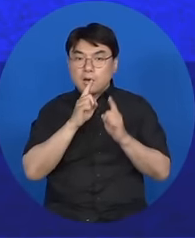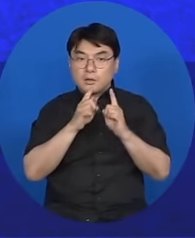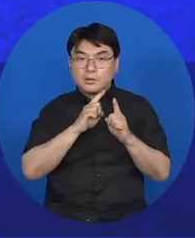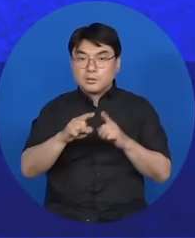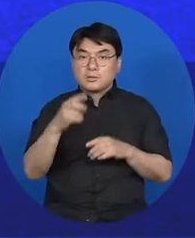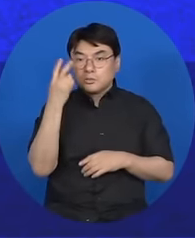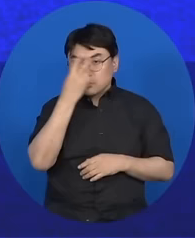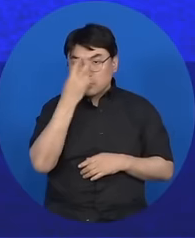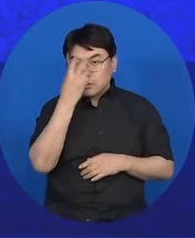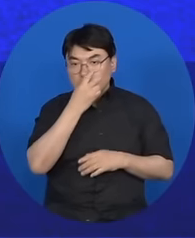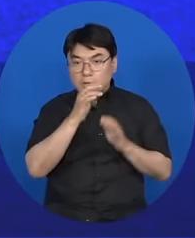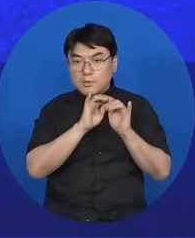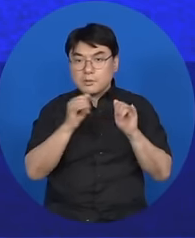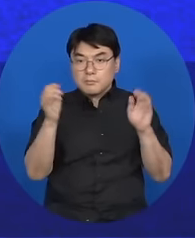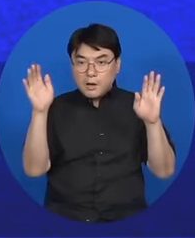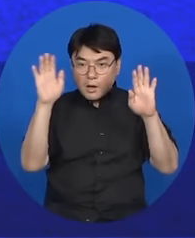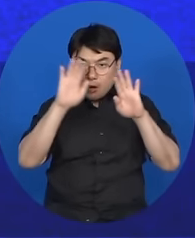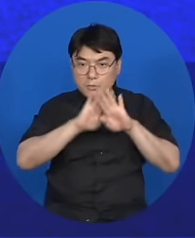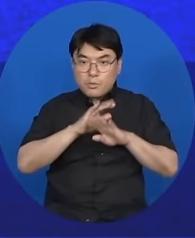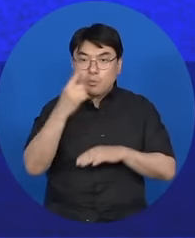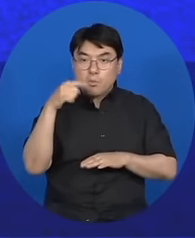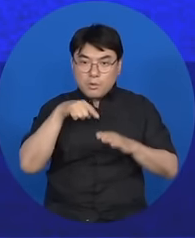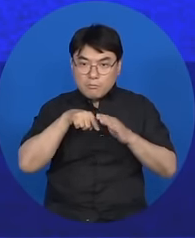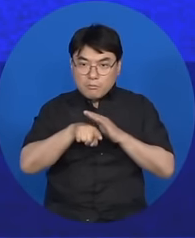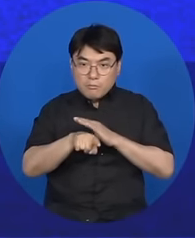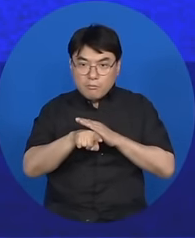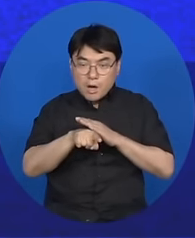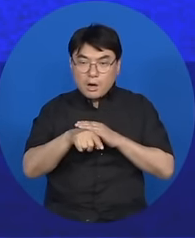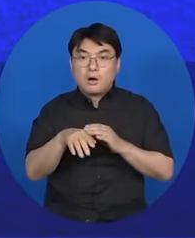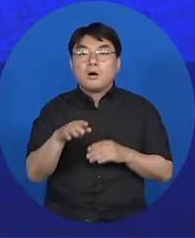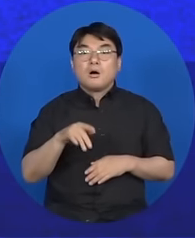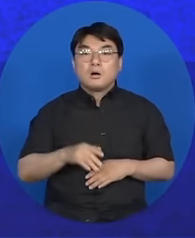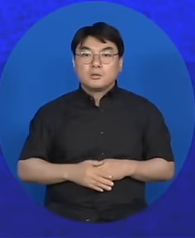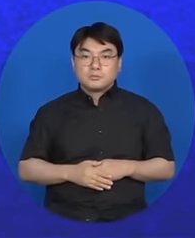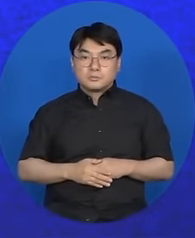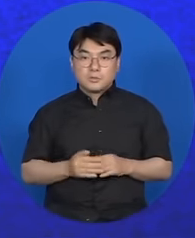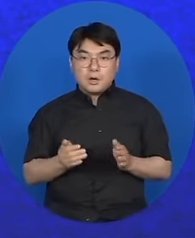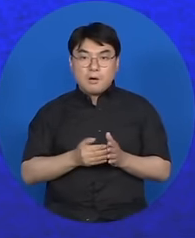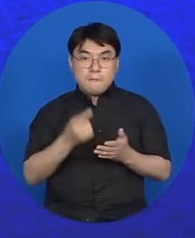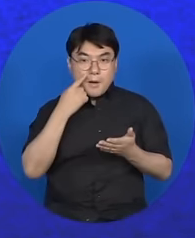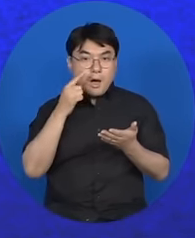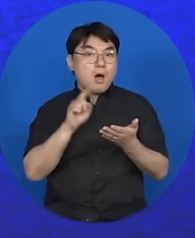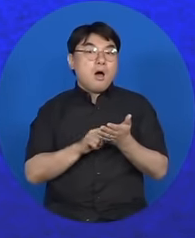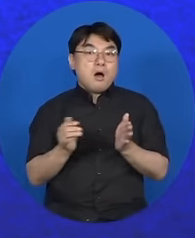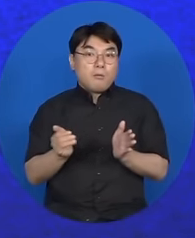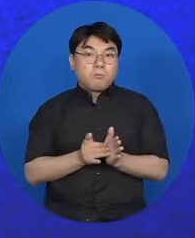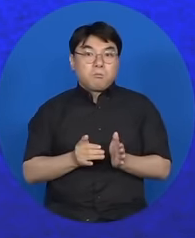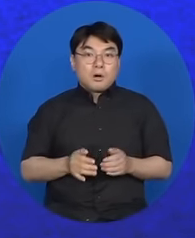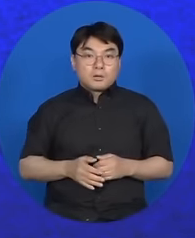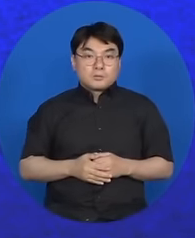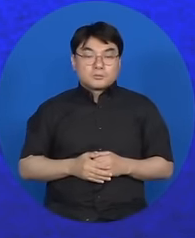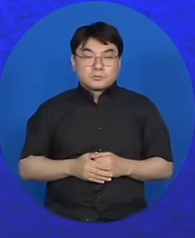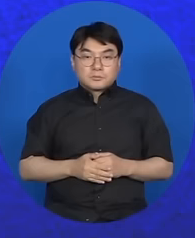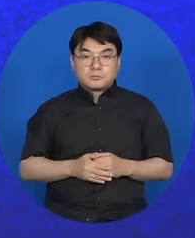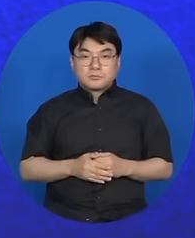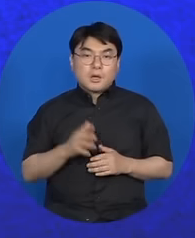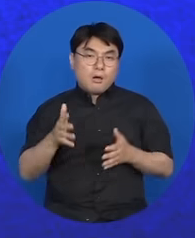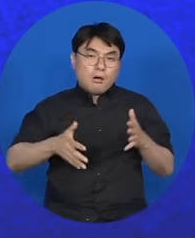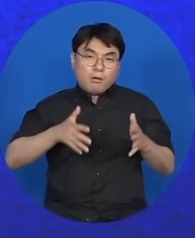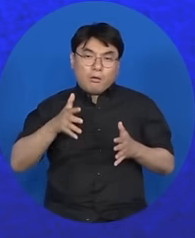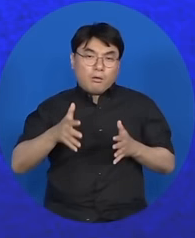이리로 들어왔나이다. 간 날 바로 걸린 거예요. 얼마나 어설프게 했으면 야 저놈 스파이다 걸렸을까